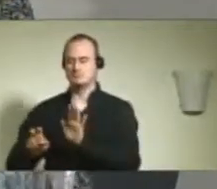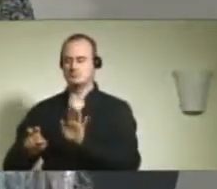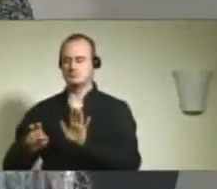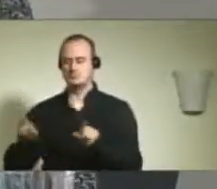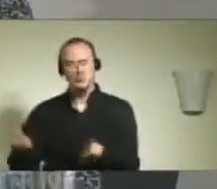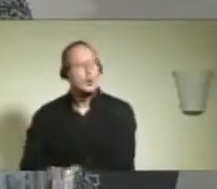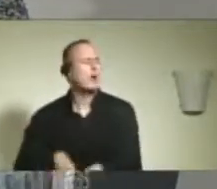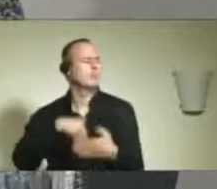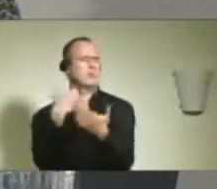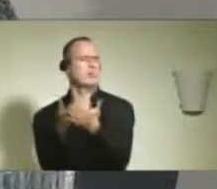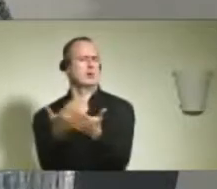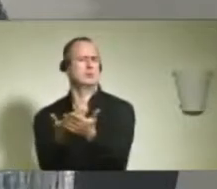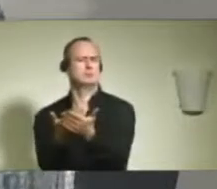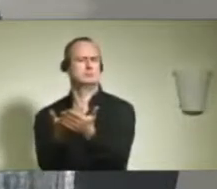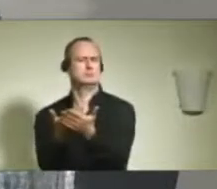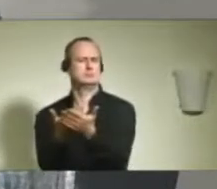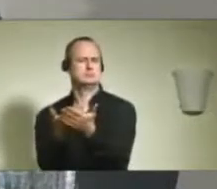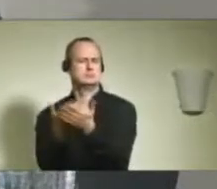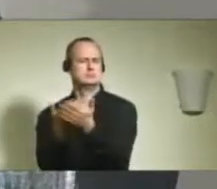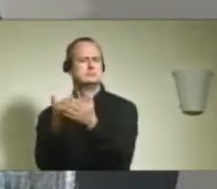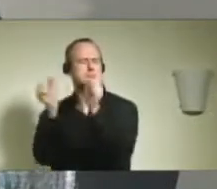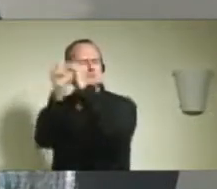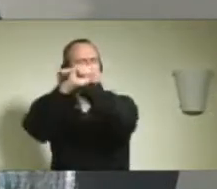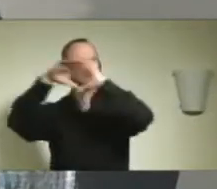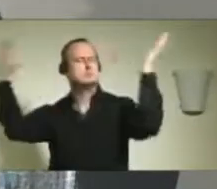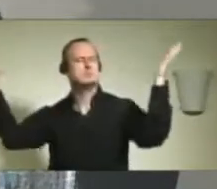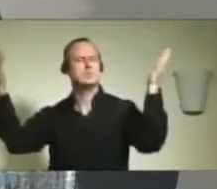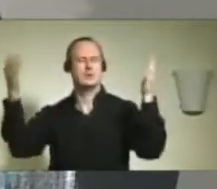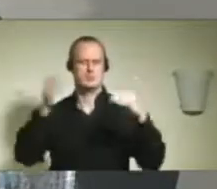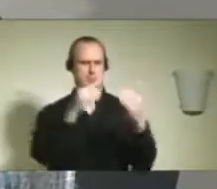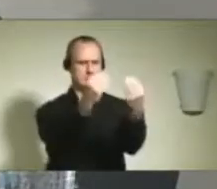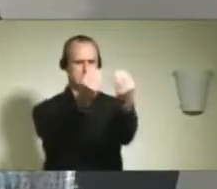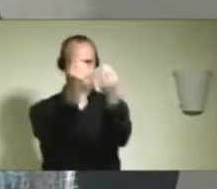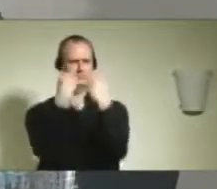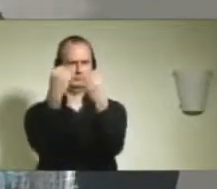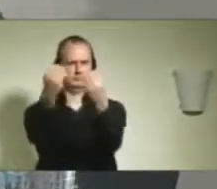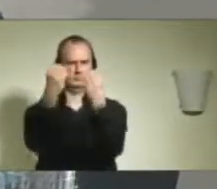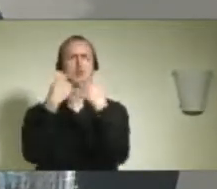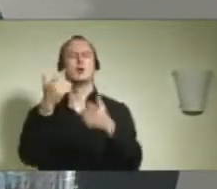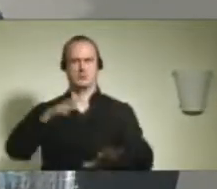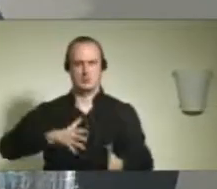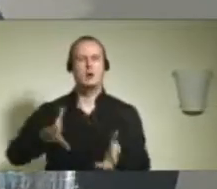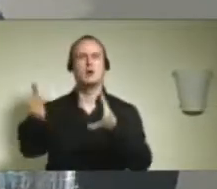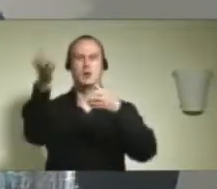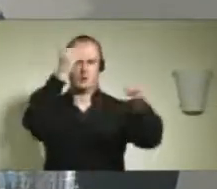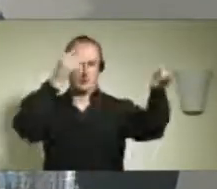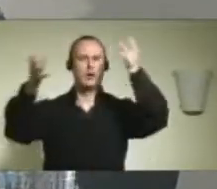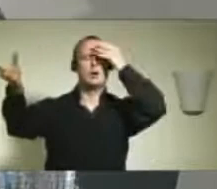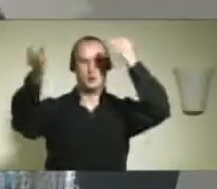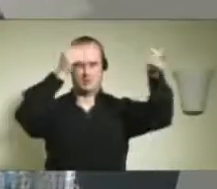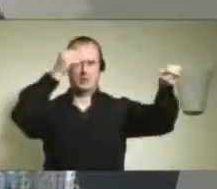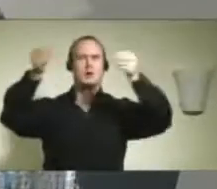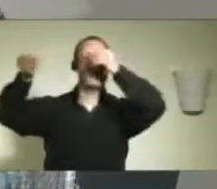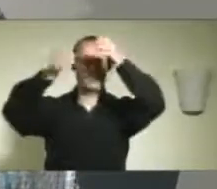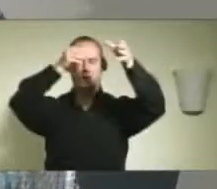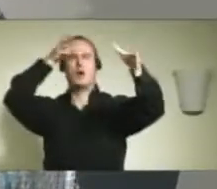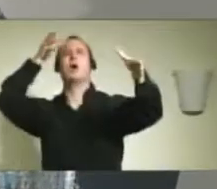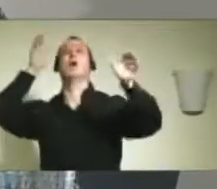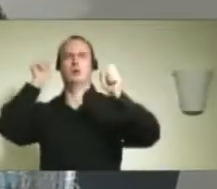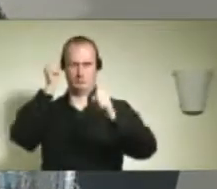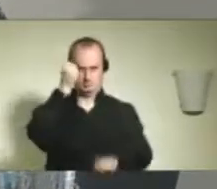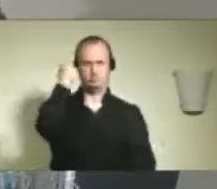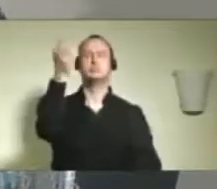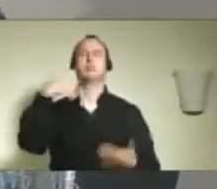d'école de formation, pour qu'ils puissent acquérir leur formation tranquillement. Comme les produits évoluent et les produits, ils en vendent de plus en